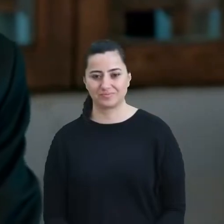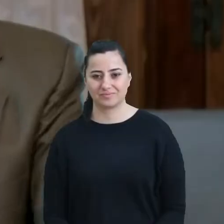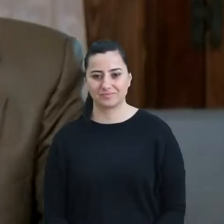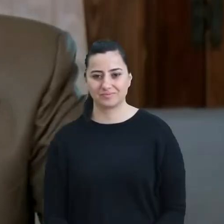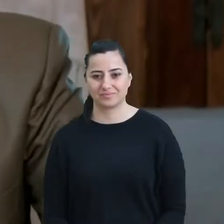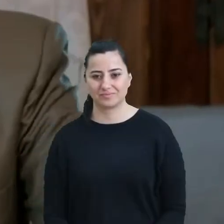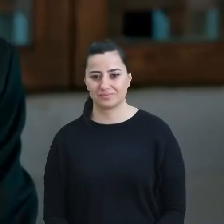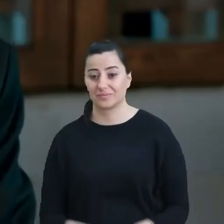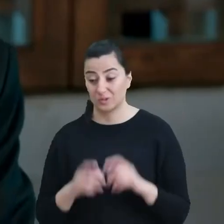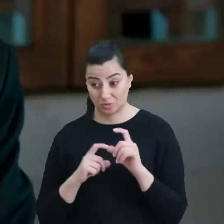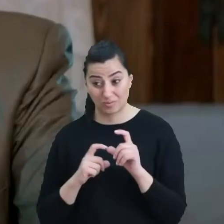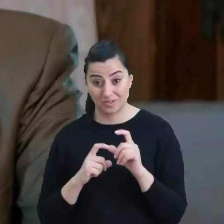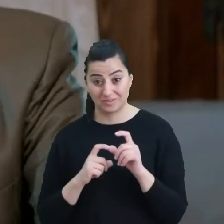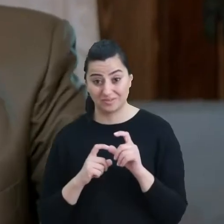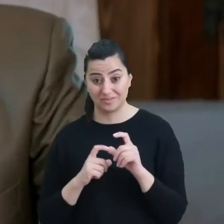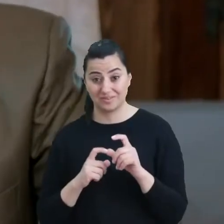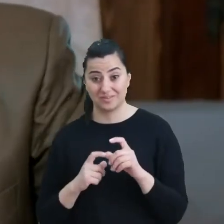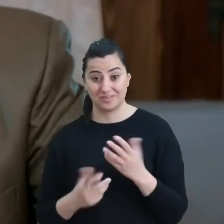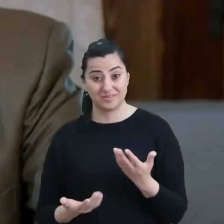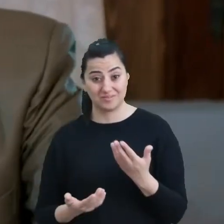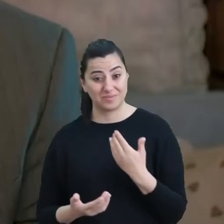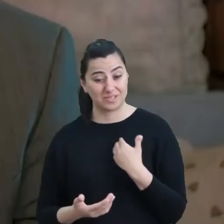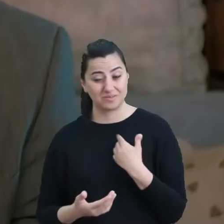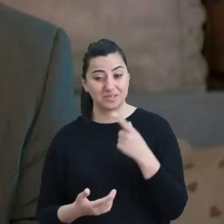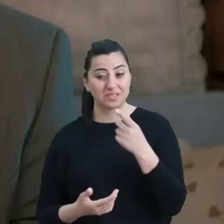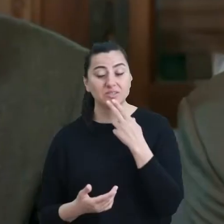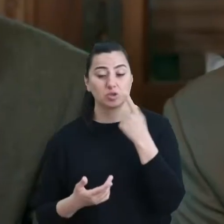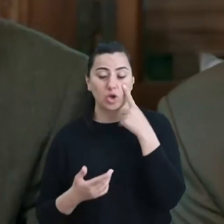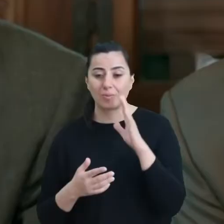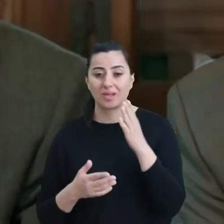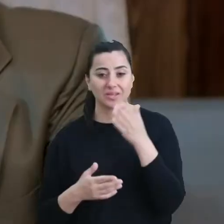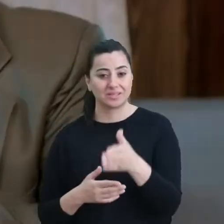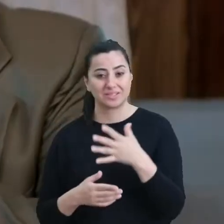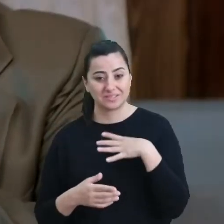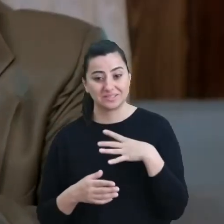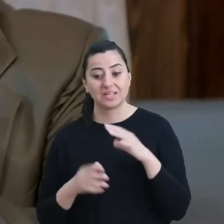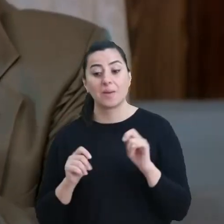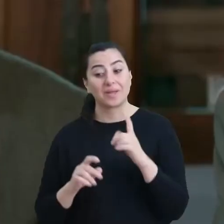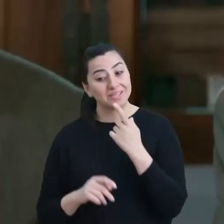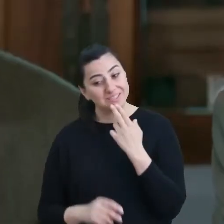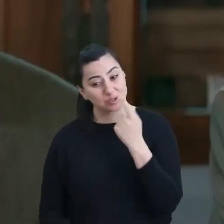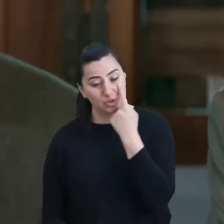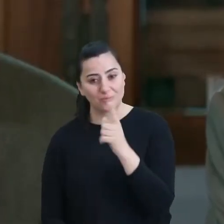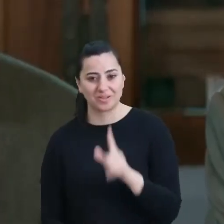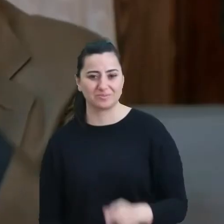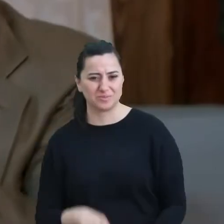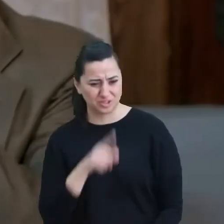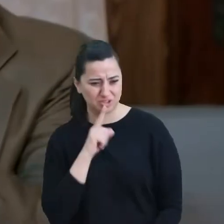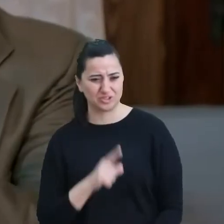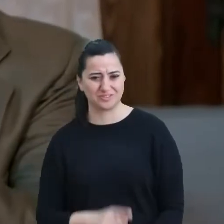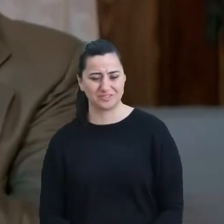vurdu. Süleyman, bana kalırsa kızı görmeden isteme faslına geçmeyin Sadıç.